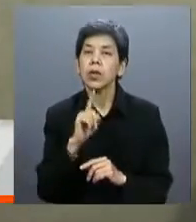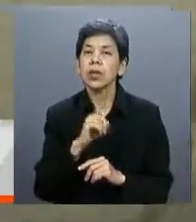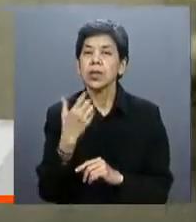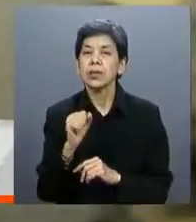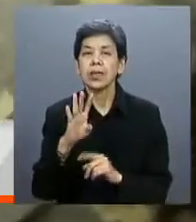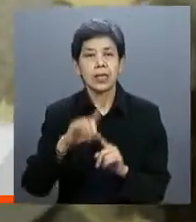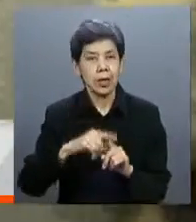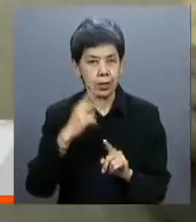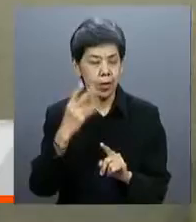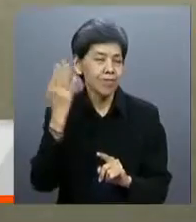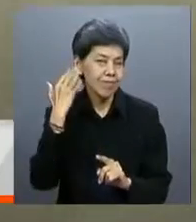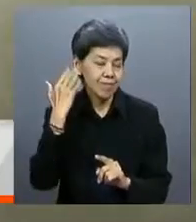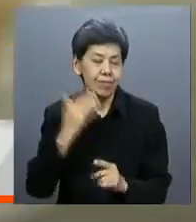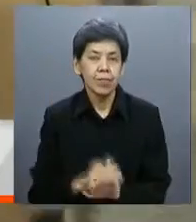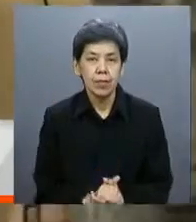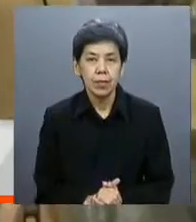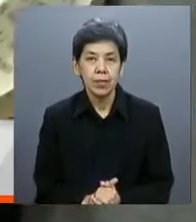14กุมภาพันธ์ที่ผ่านมา